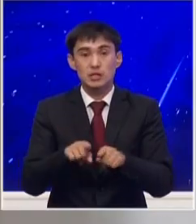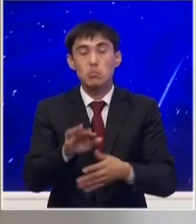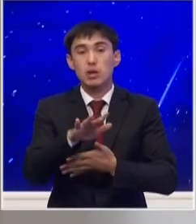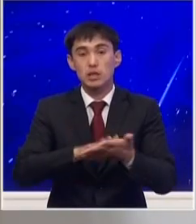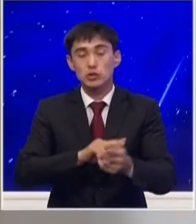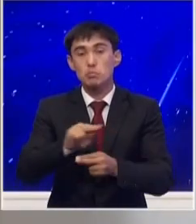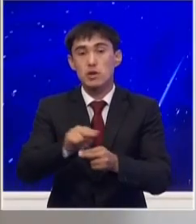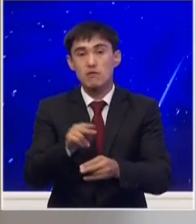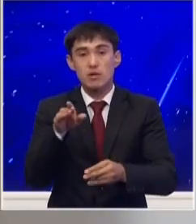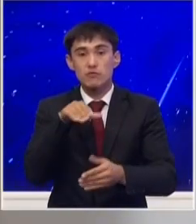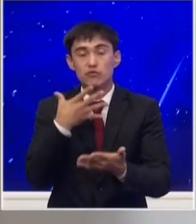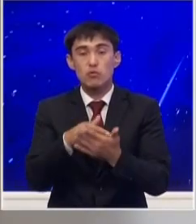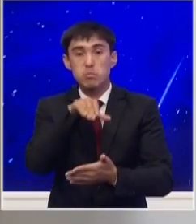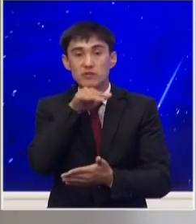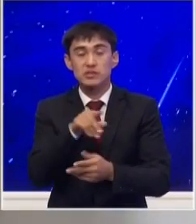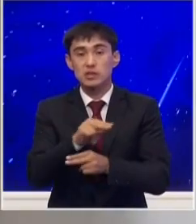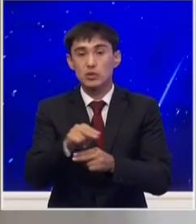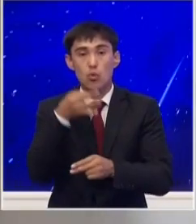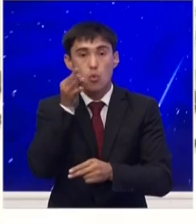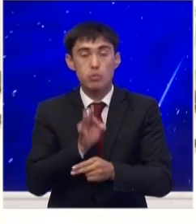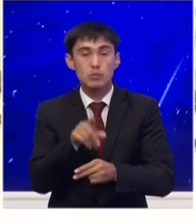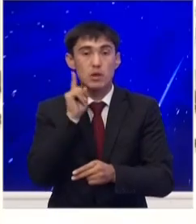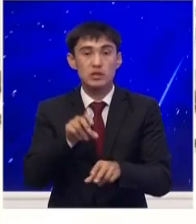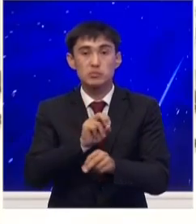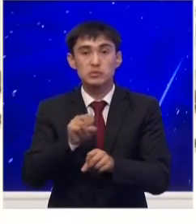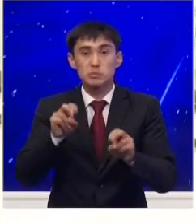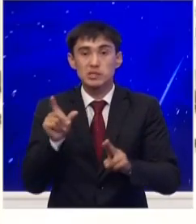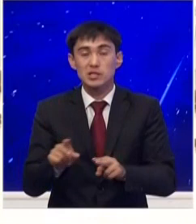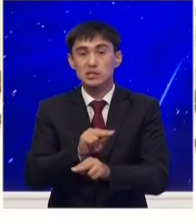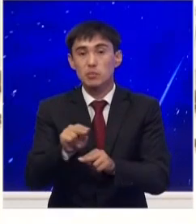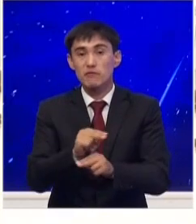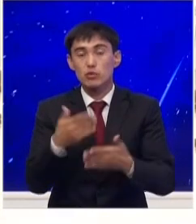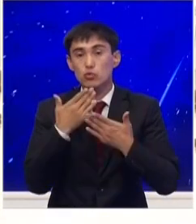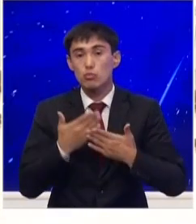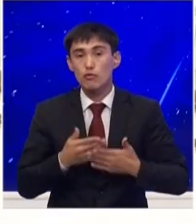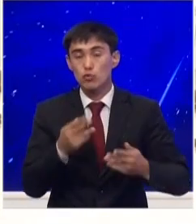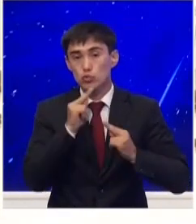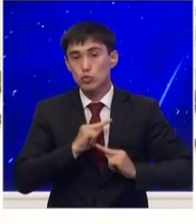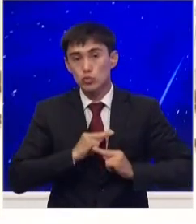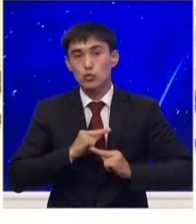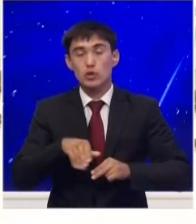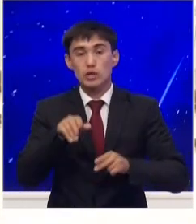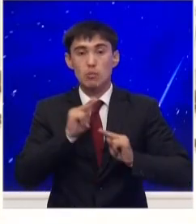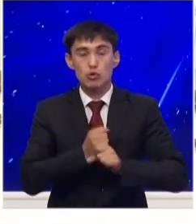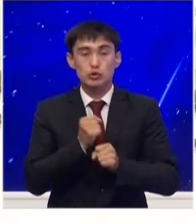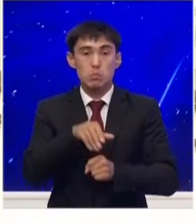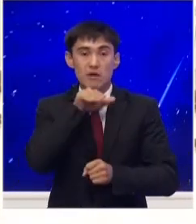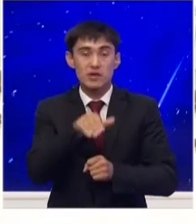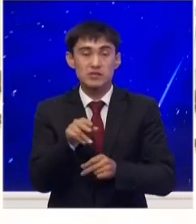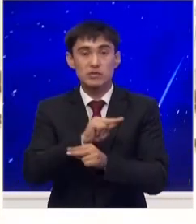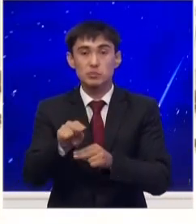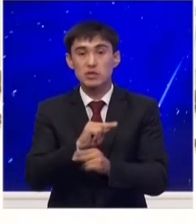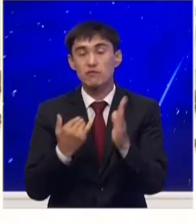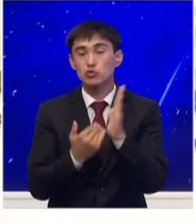продолжают передавать свой профессиональный и нравственный опыт молодым специалистам, прививая им любовь к труду, к рабочим профессиям, воспитывая в них